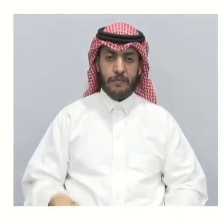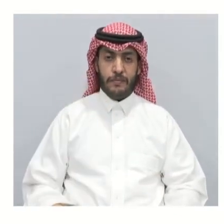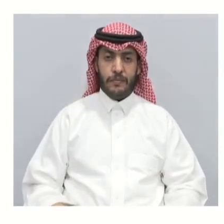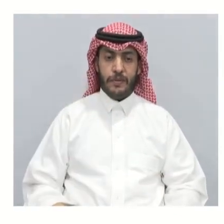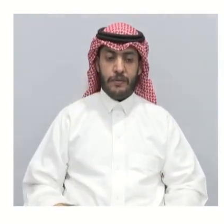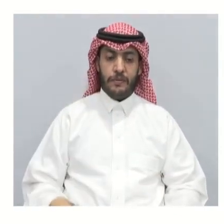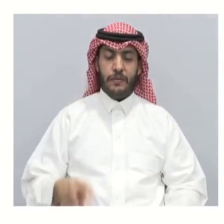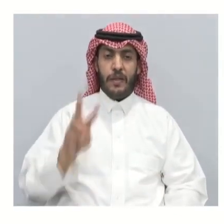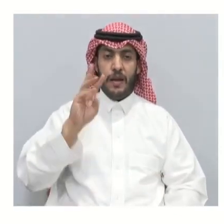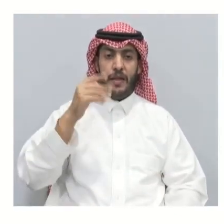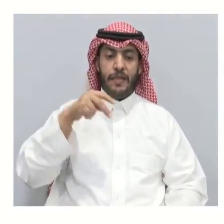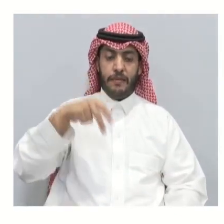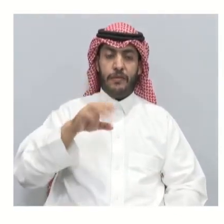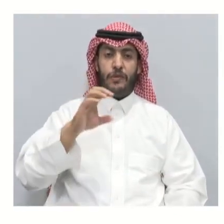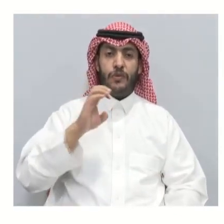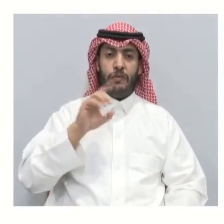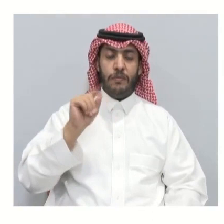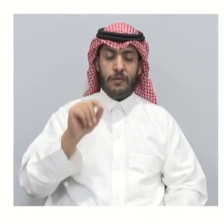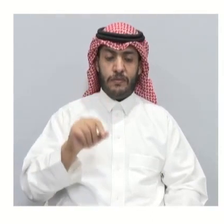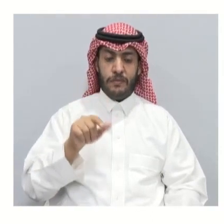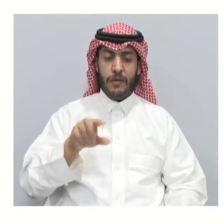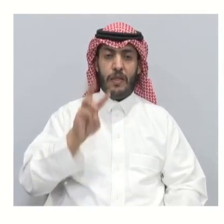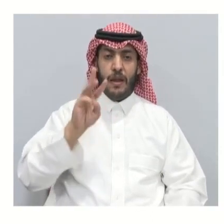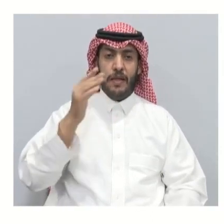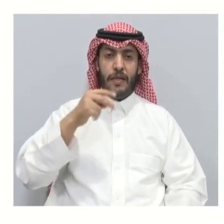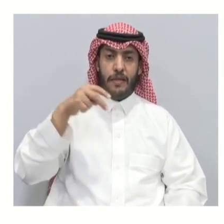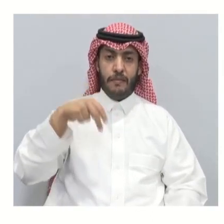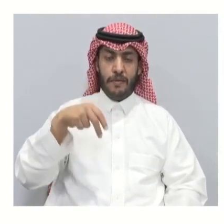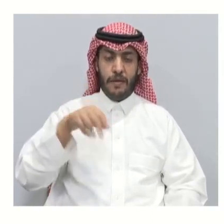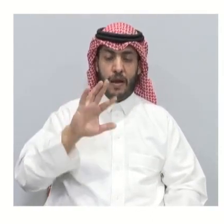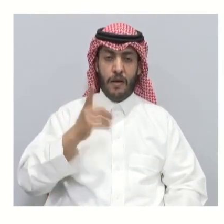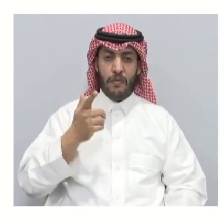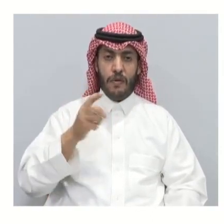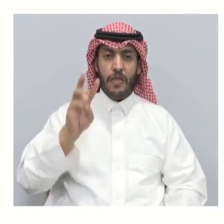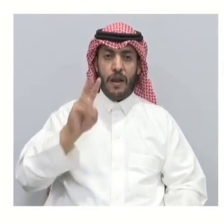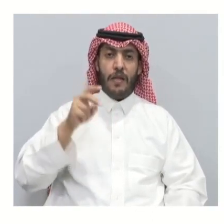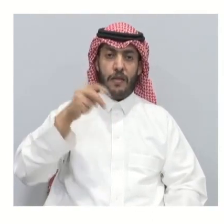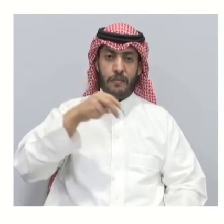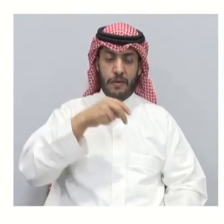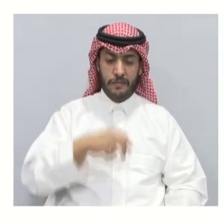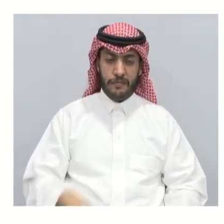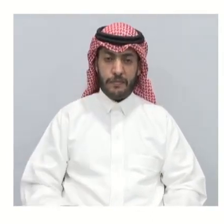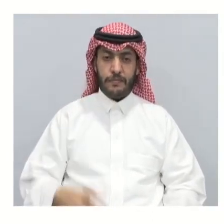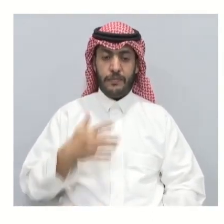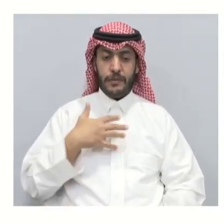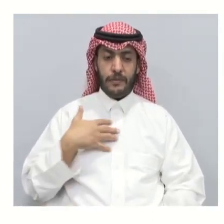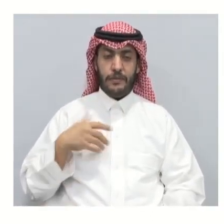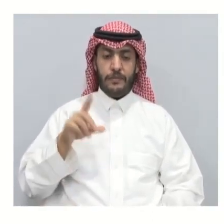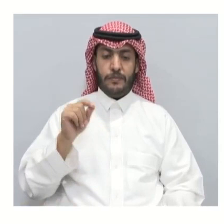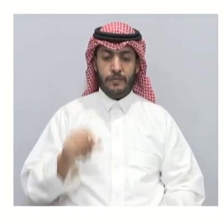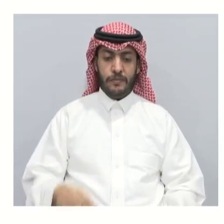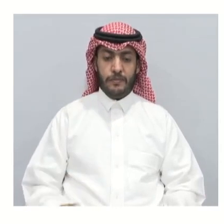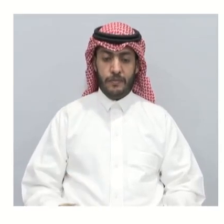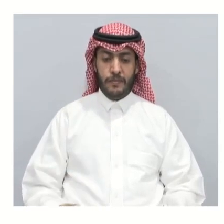اضع ثمانيه هنا اذا اجابه هذا السؤال هو ثلاثه على ثمانيه او ثلاثه اثمان اسعدكم الله يا